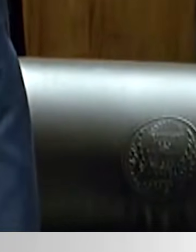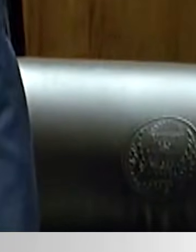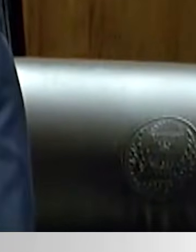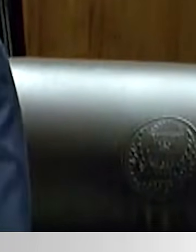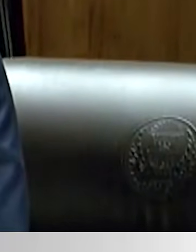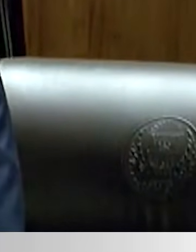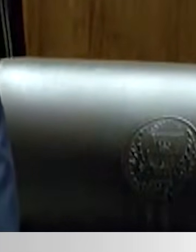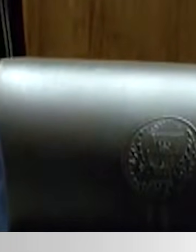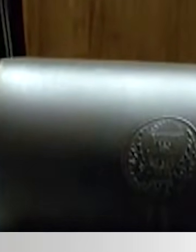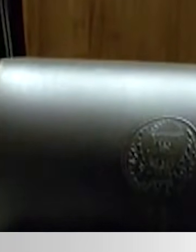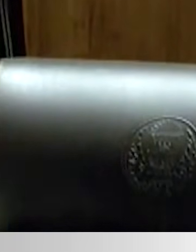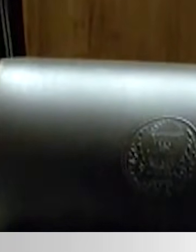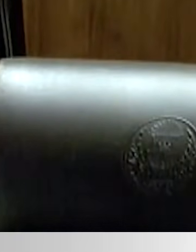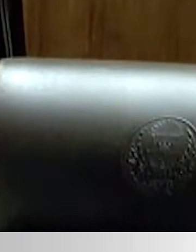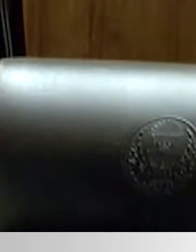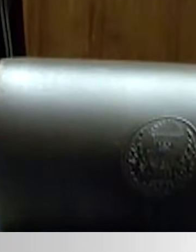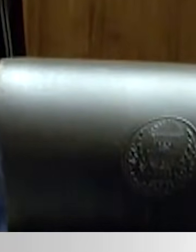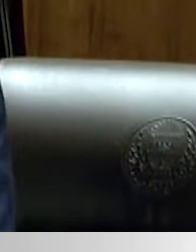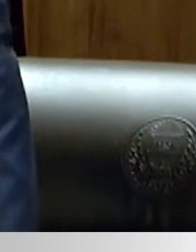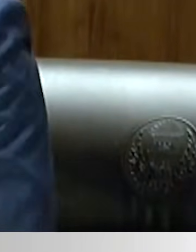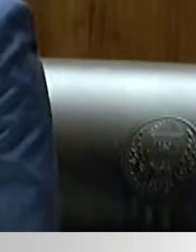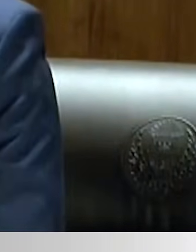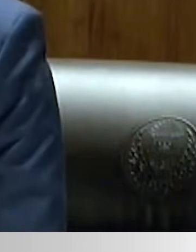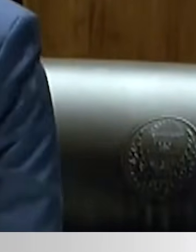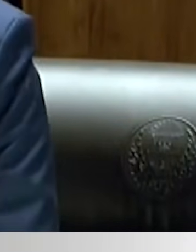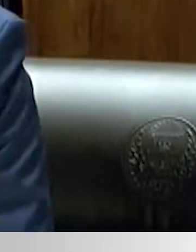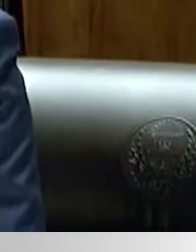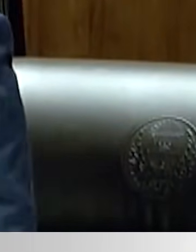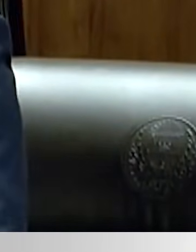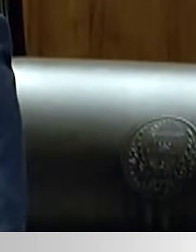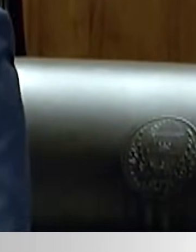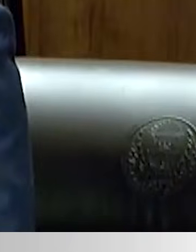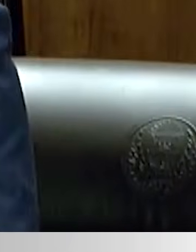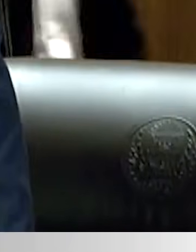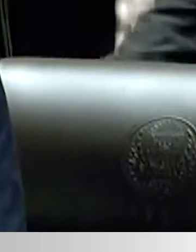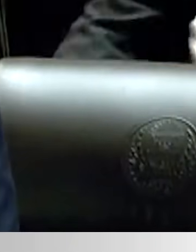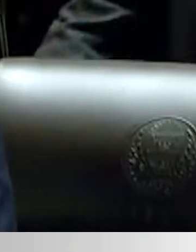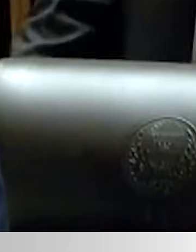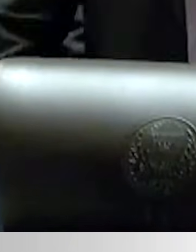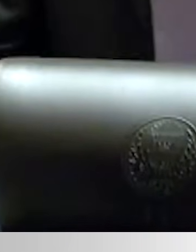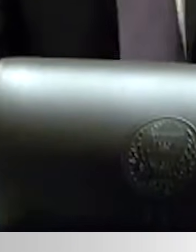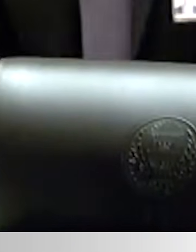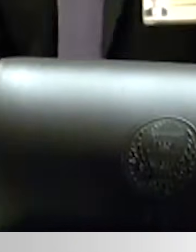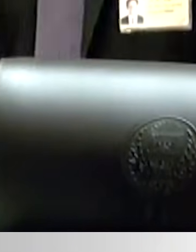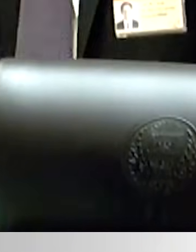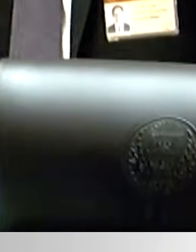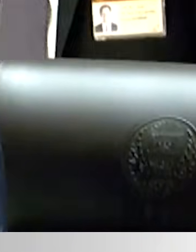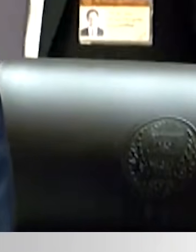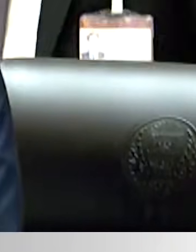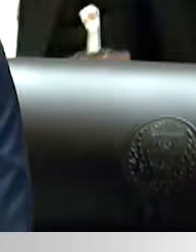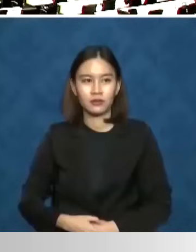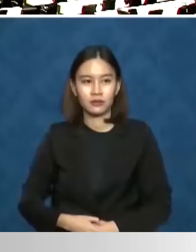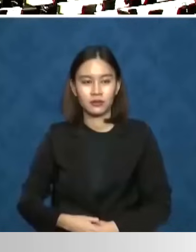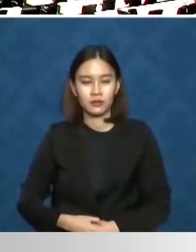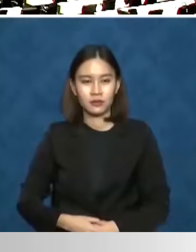ายจ่ายปี67แล้วกลัวเหลือเกินเรือลำนี้จะไปไม่ถึงฝั่งอาจวนอยู่กับที่หรือล่มลงกลางทะเลเพราะรัฐบาลหาเสียงทางหนึ่งแต่งบไปอีกท